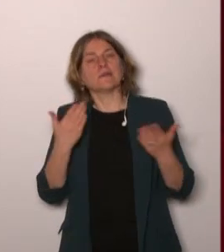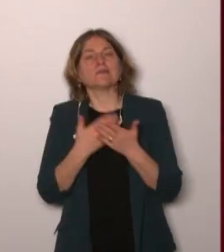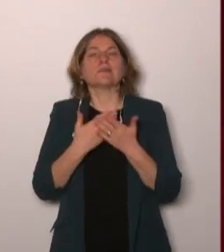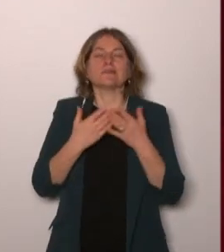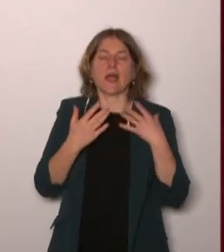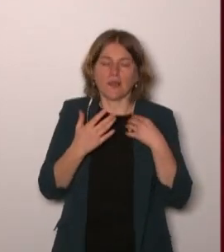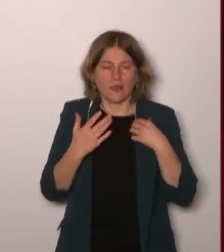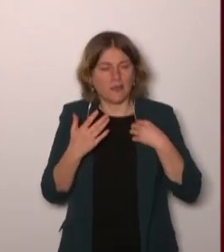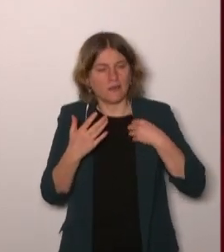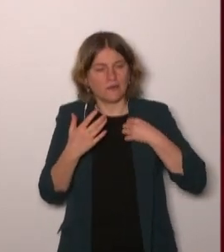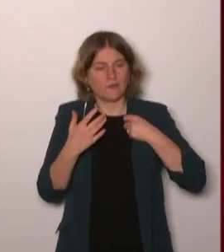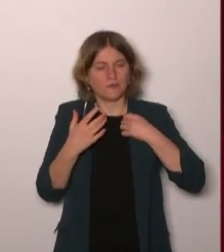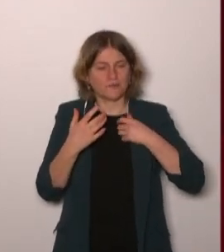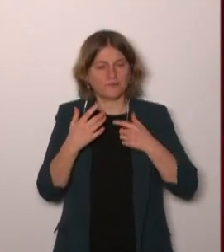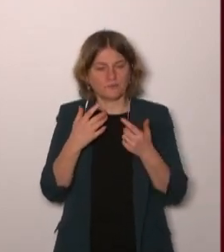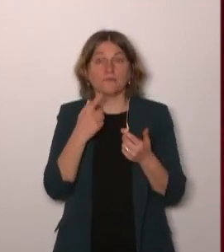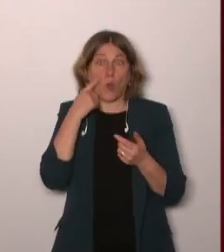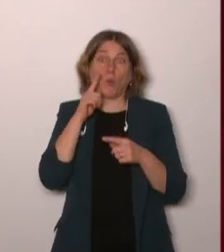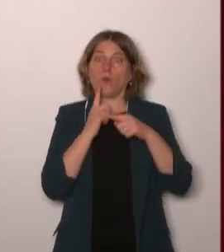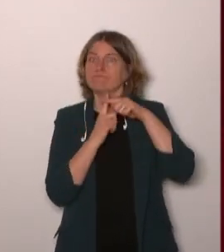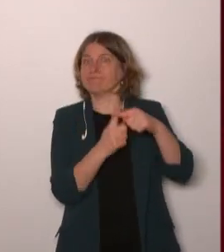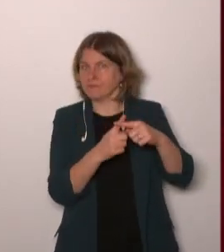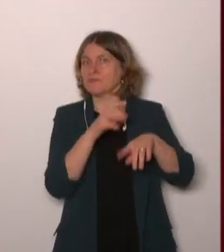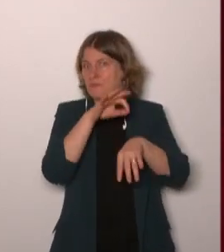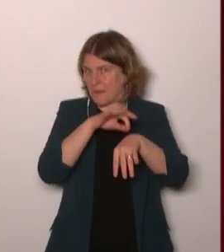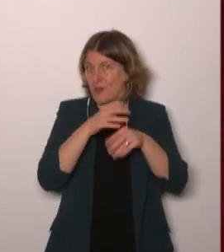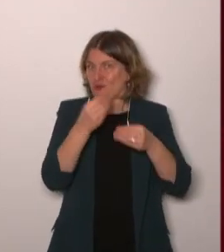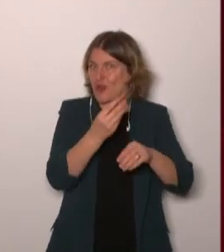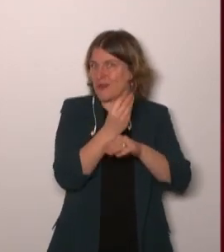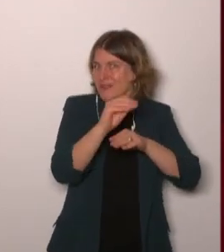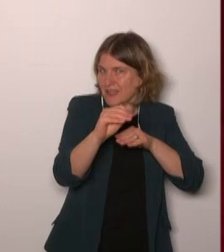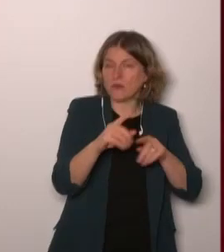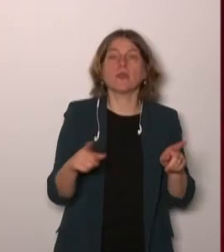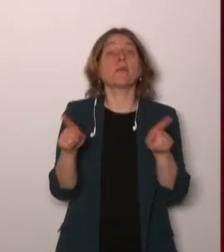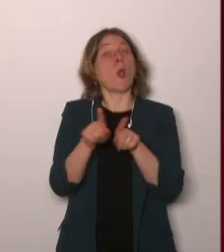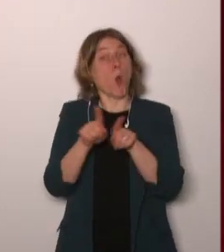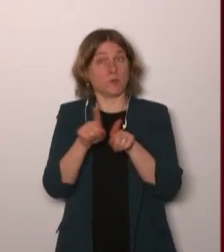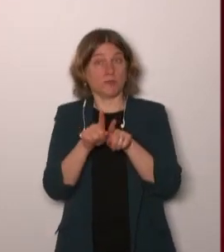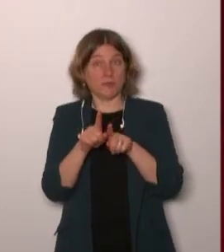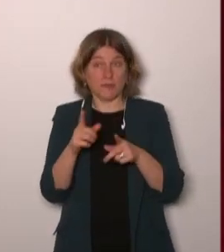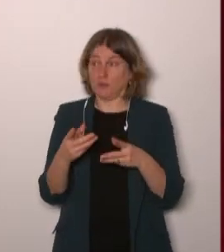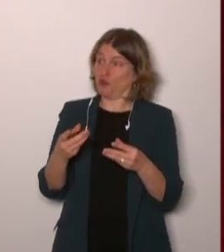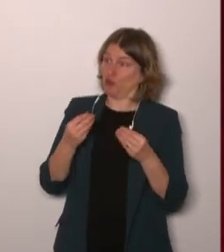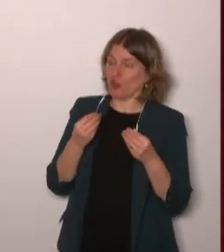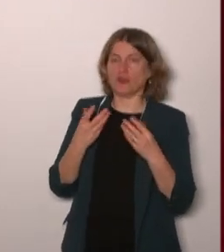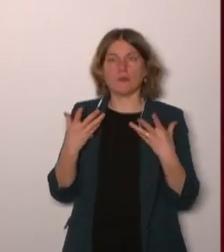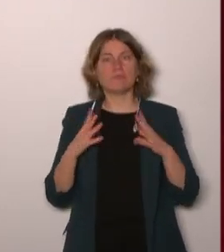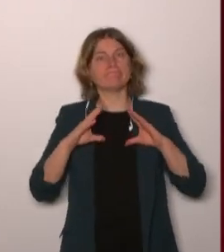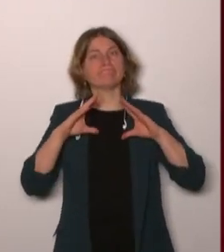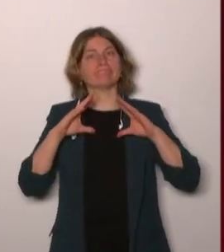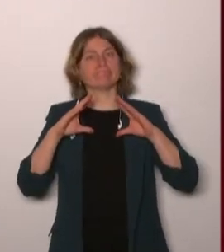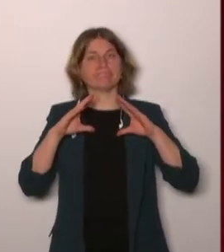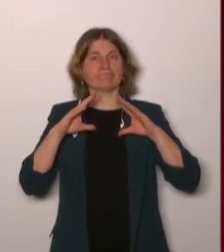un besoin d'avoir la meilleure dépense possible et la plus juste pour nos